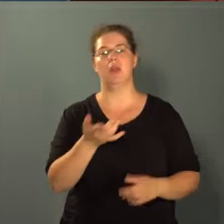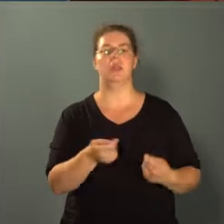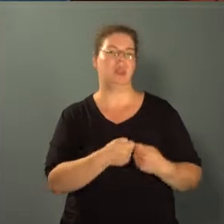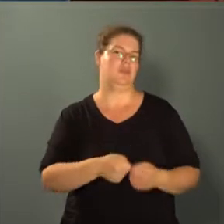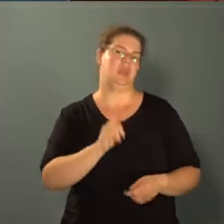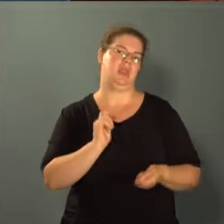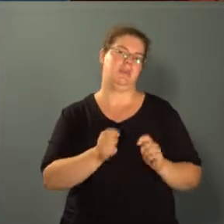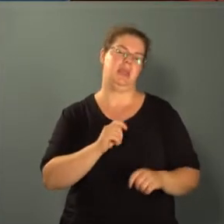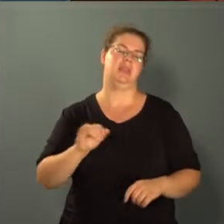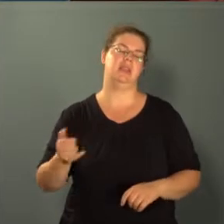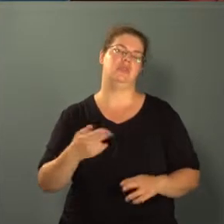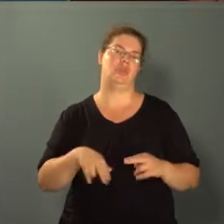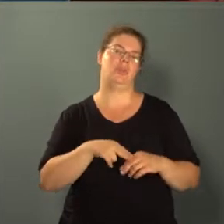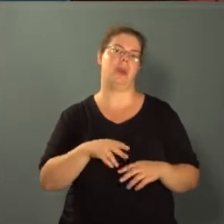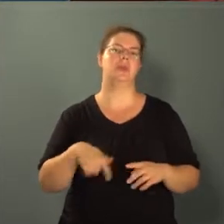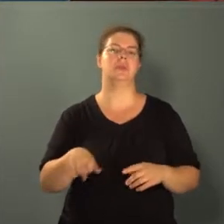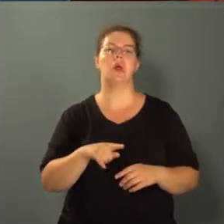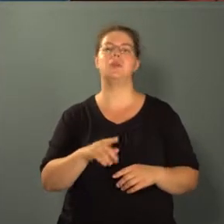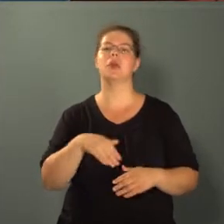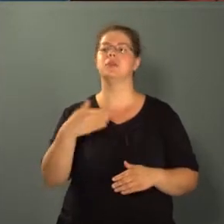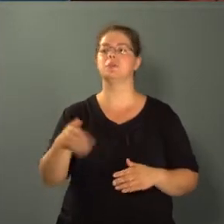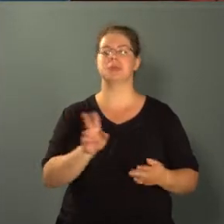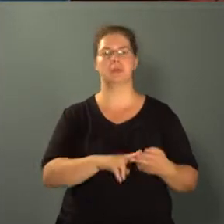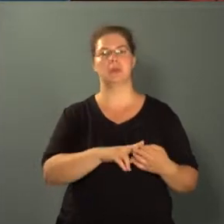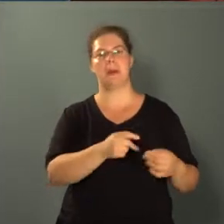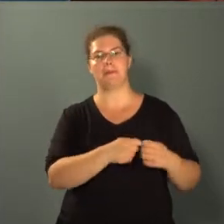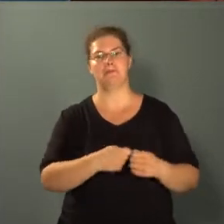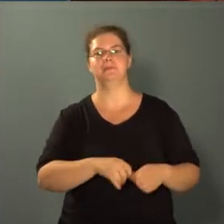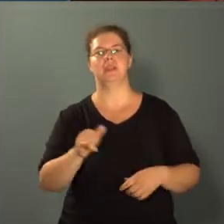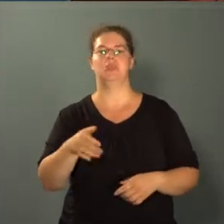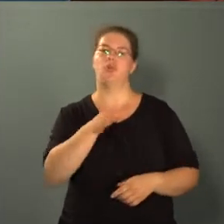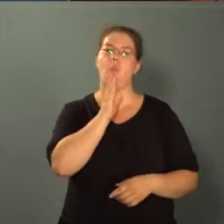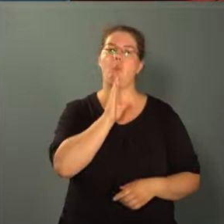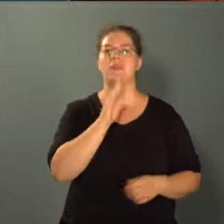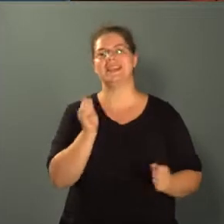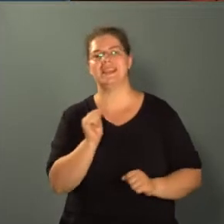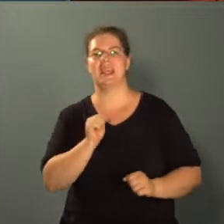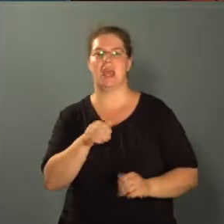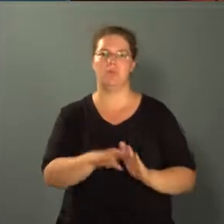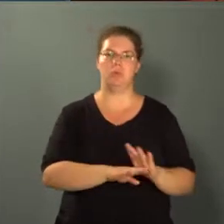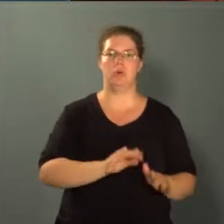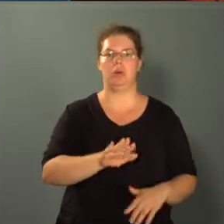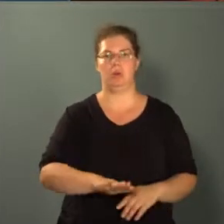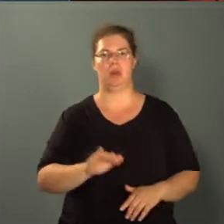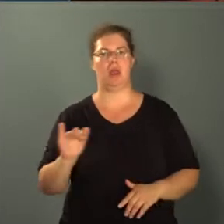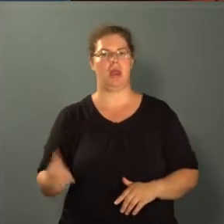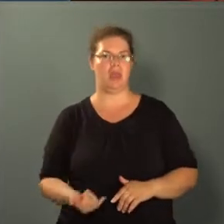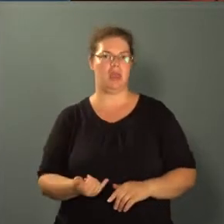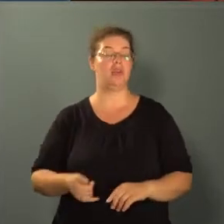szervezetek pályázatán, többek között a szomszédünnep megrendezésére is, illetve az őszi-téli programjainkra is,